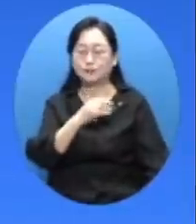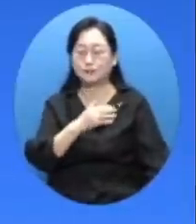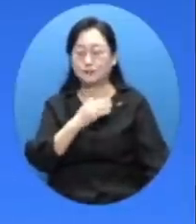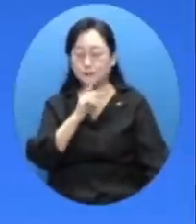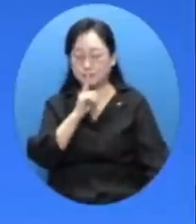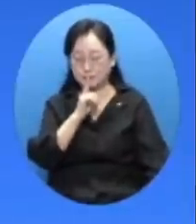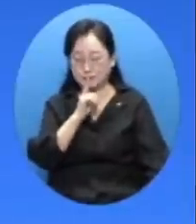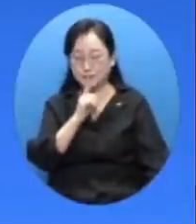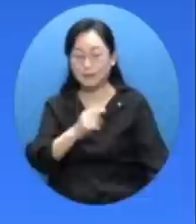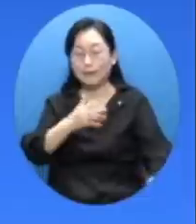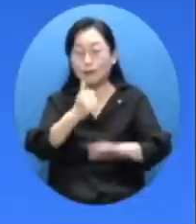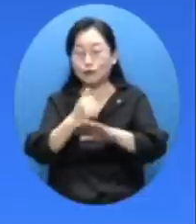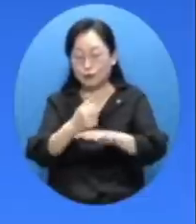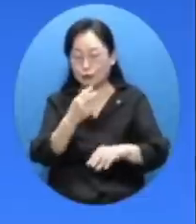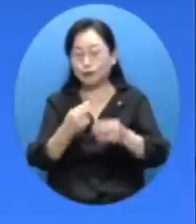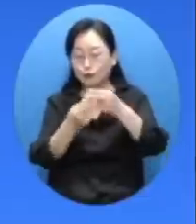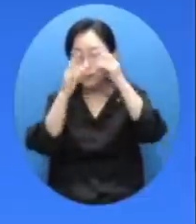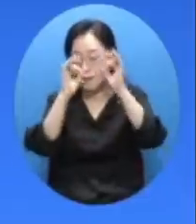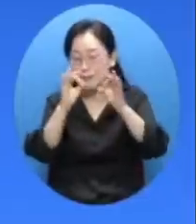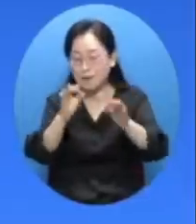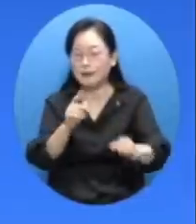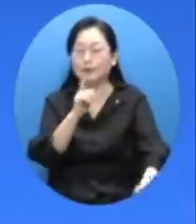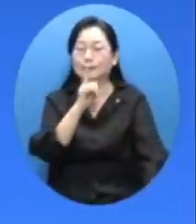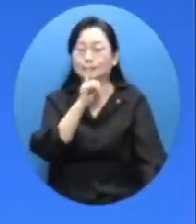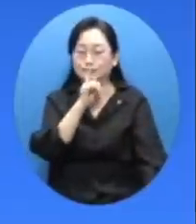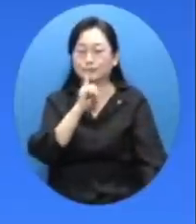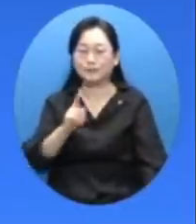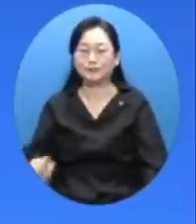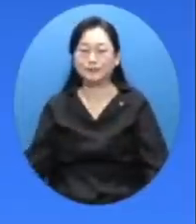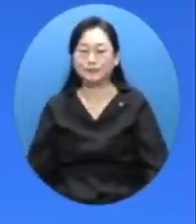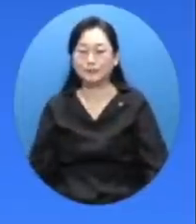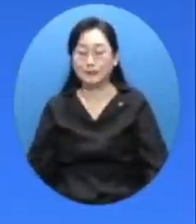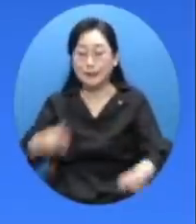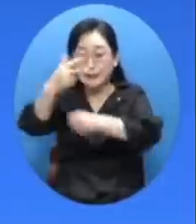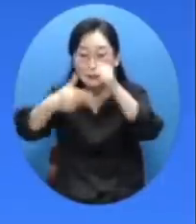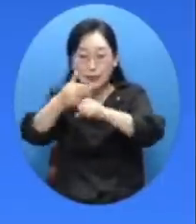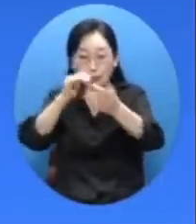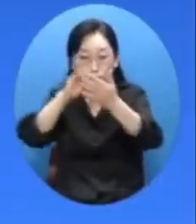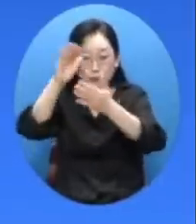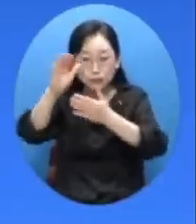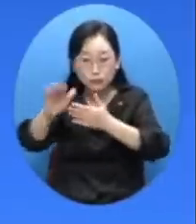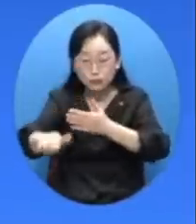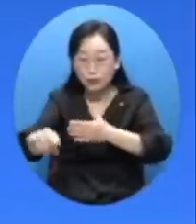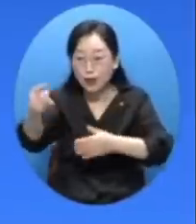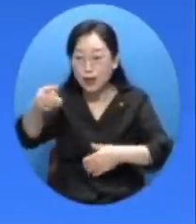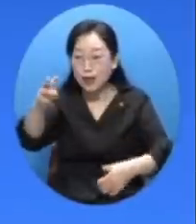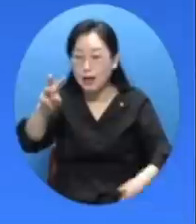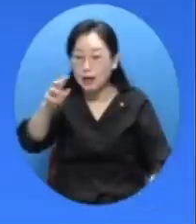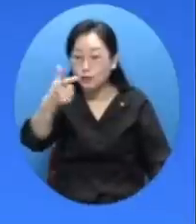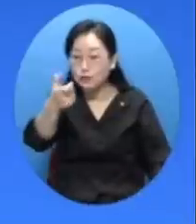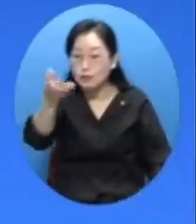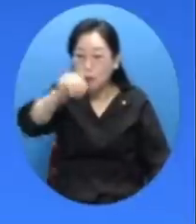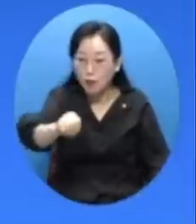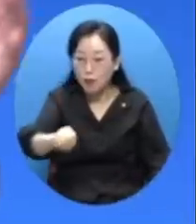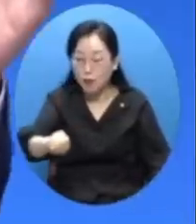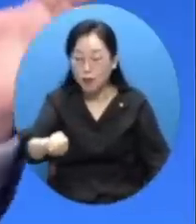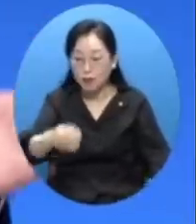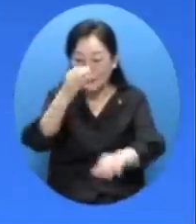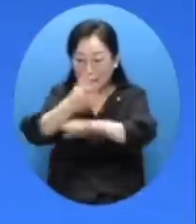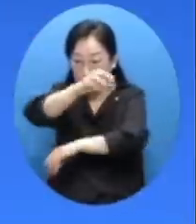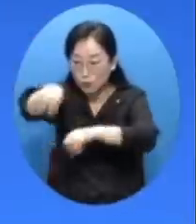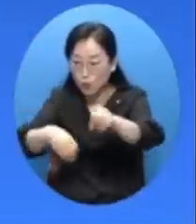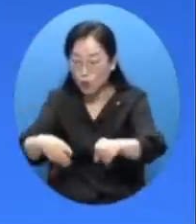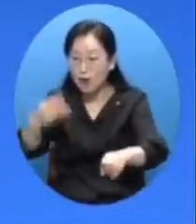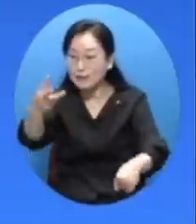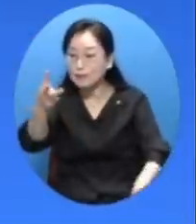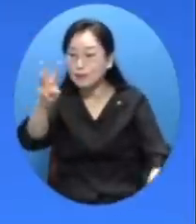가만히 지켜봅시다. 입만 다물고 있었습니다. 7년이 지나가서 우리가 3,030억 매각하고 나니까 코로나가 3년